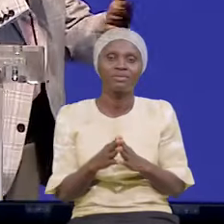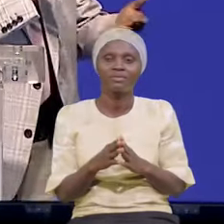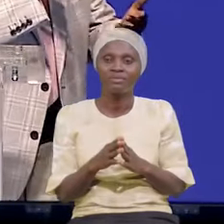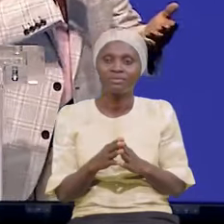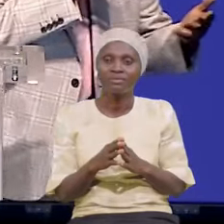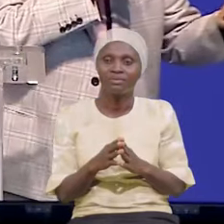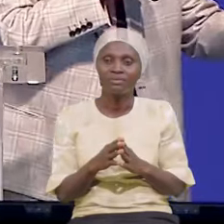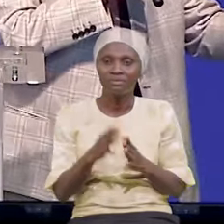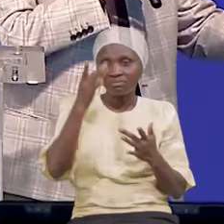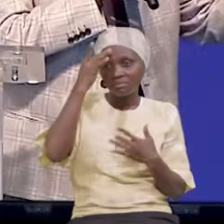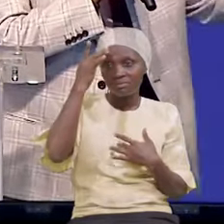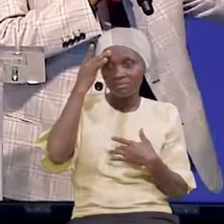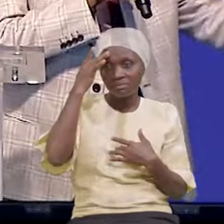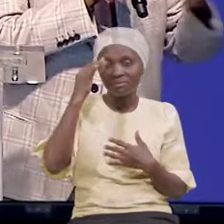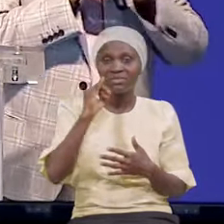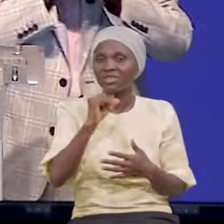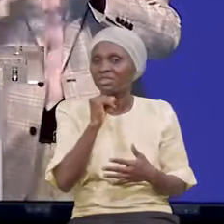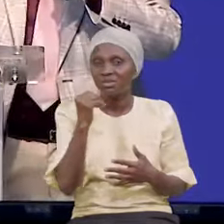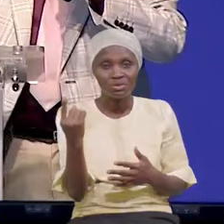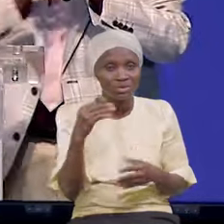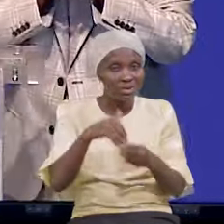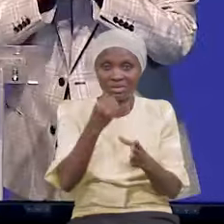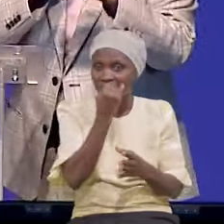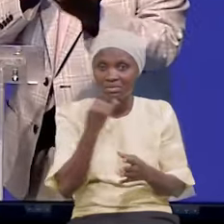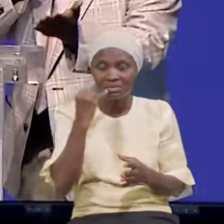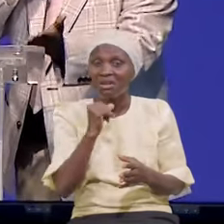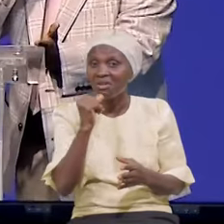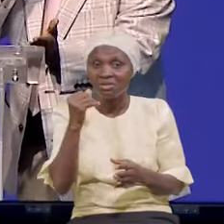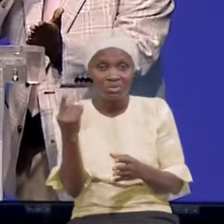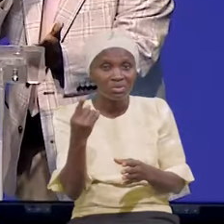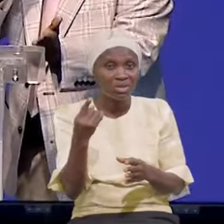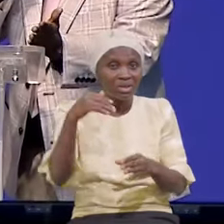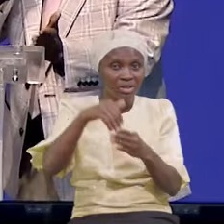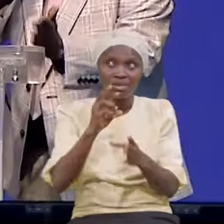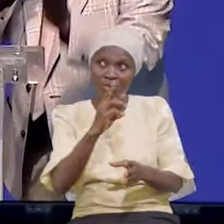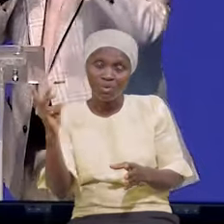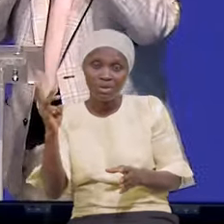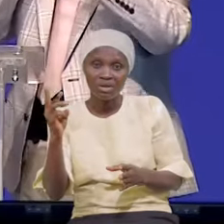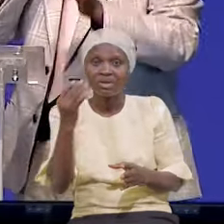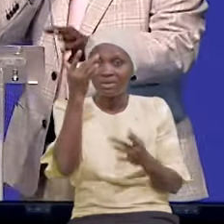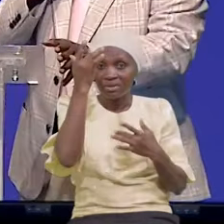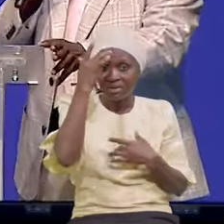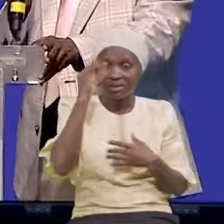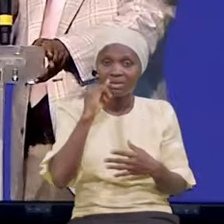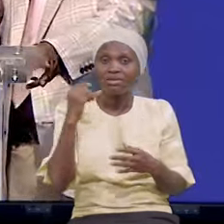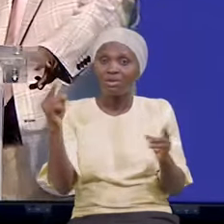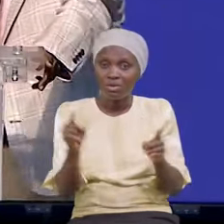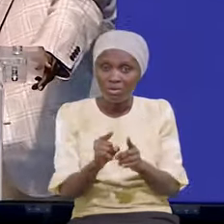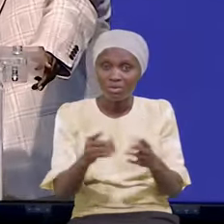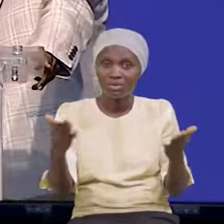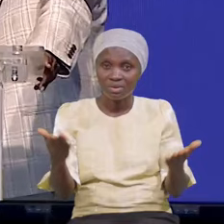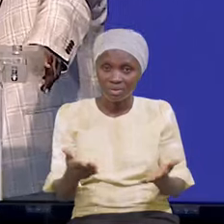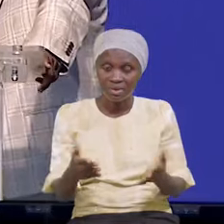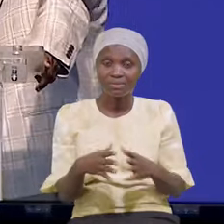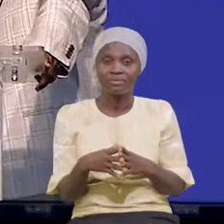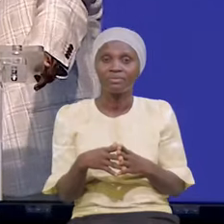ostundi. Sickness is not only in israel, not only in the west, sickness is also here. రోగం అనేది ఇజ్రాయెల్